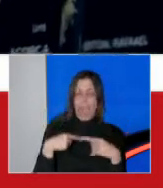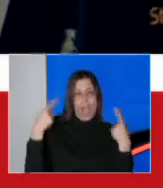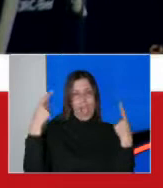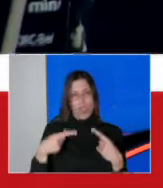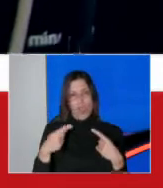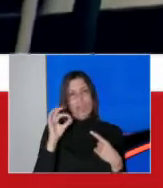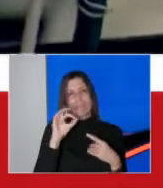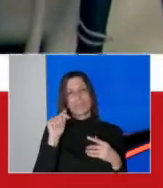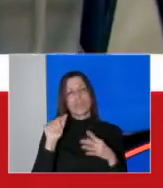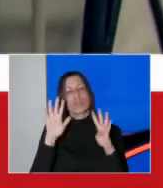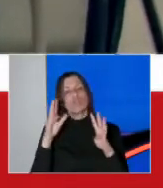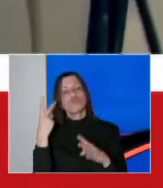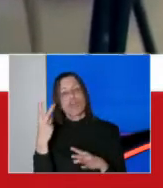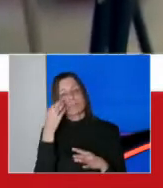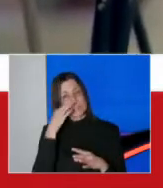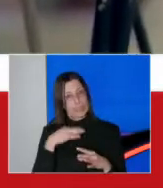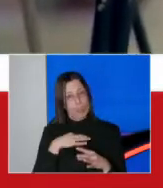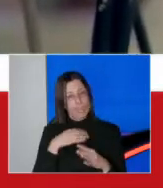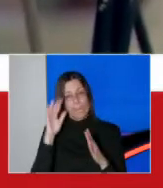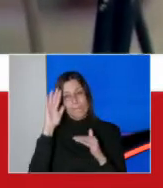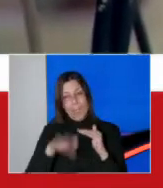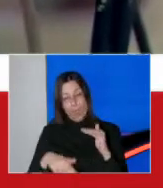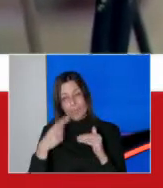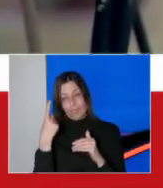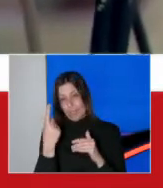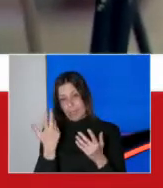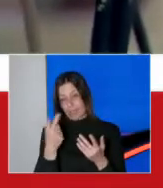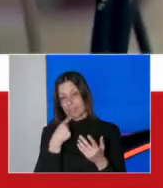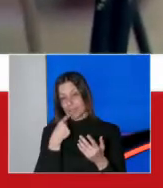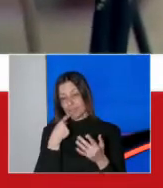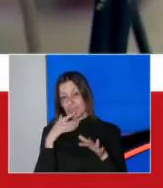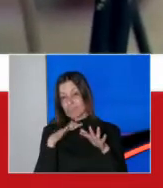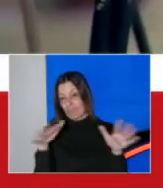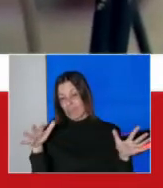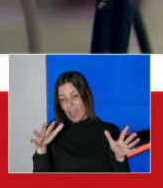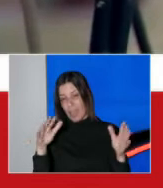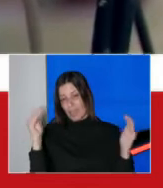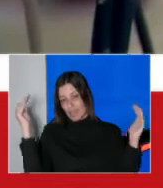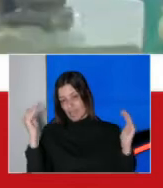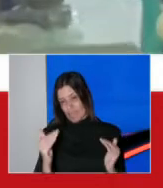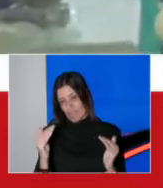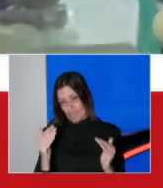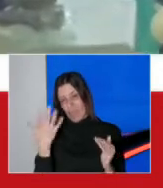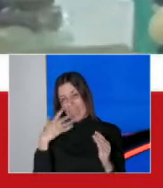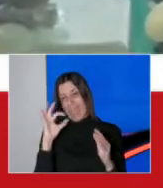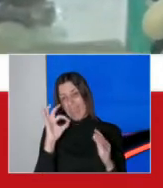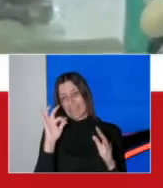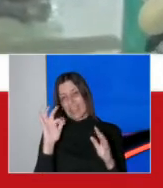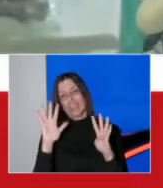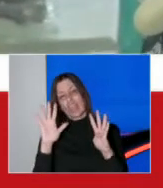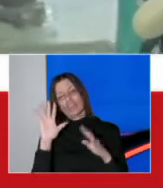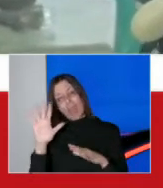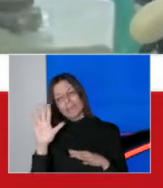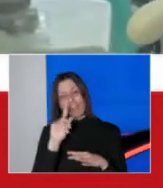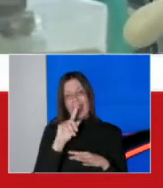הוא 0.92, שימו לב, הוא פחות מ-1, זה אומר שהמגיפה מצטמצמת, אבל הוא 0.95